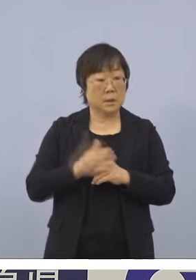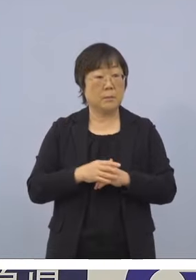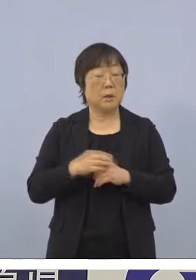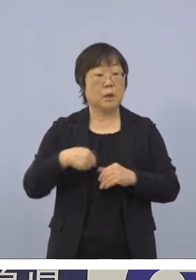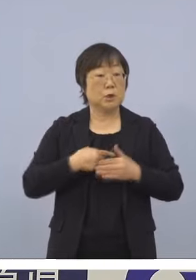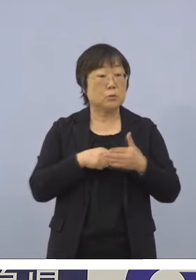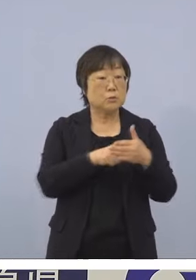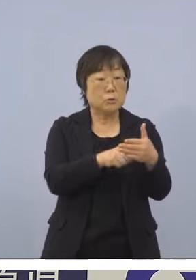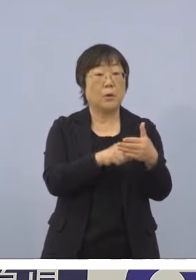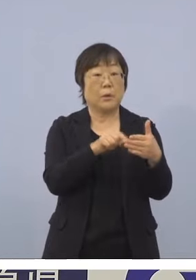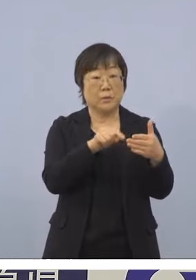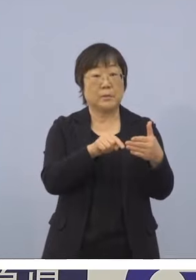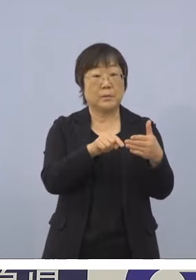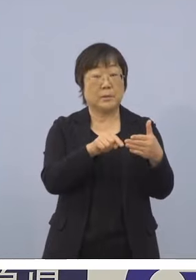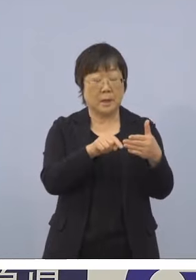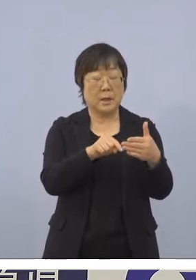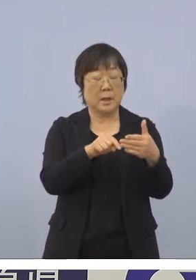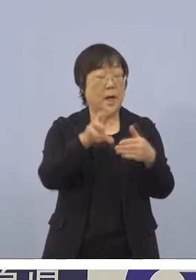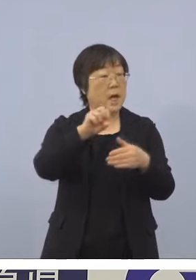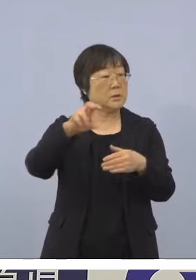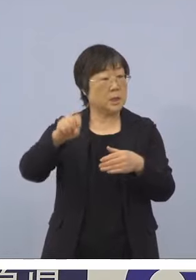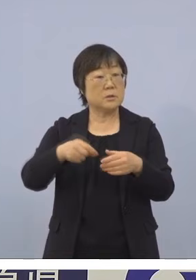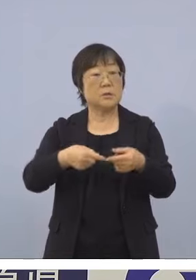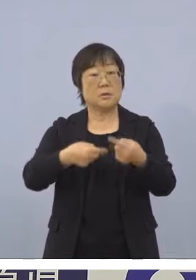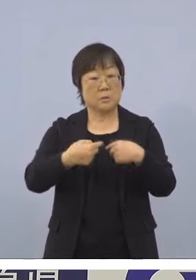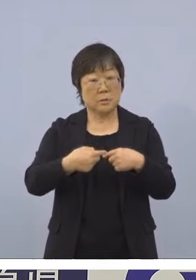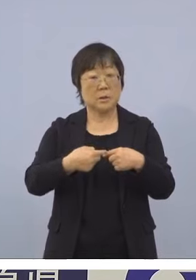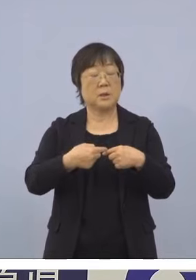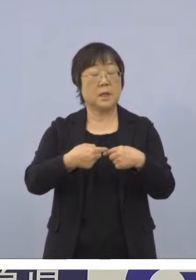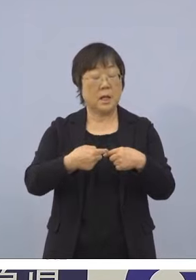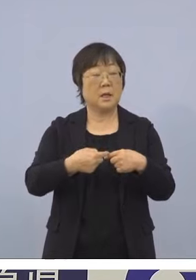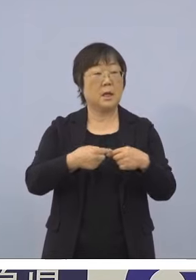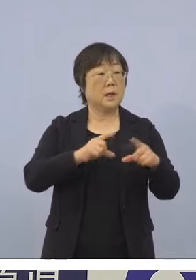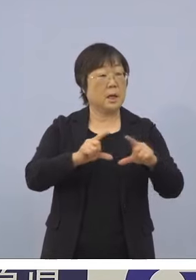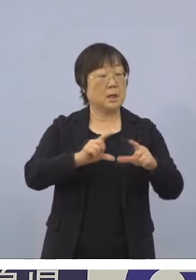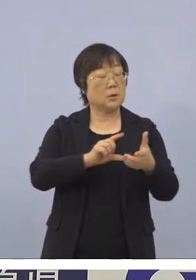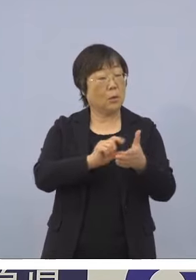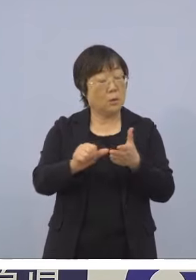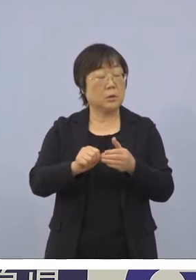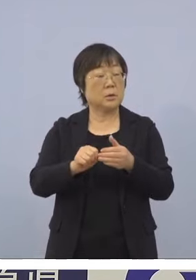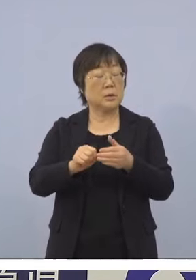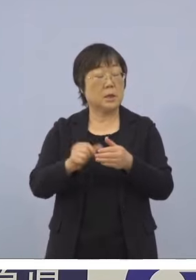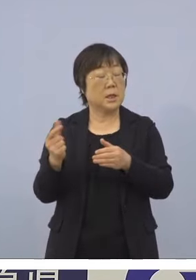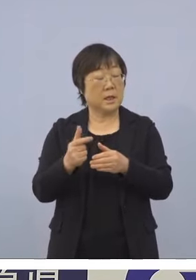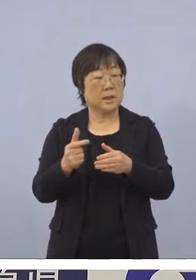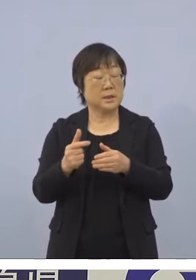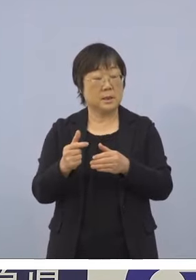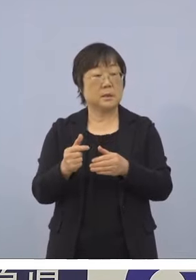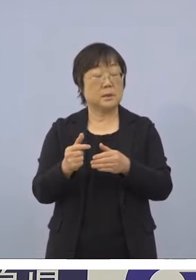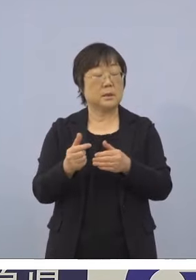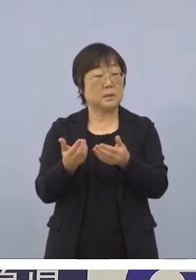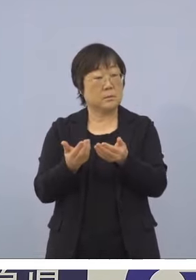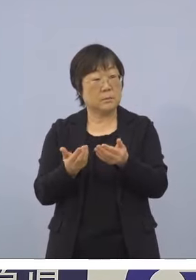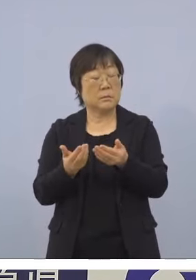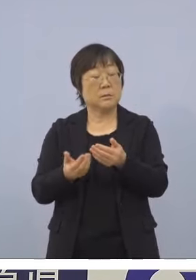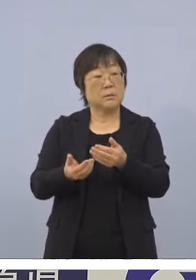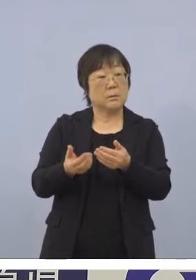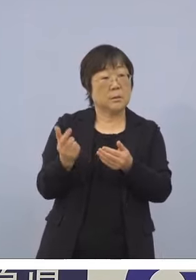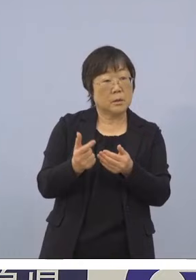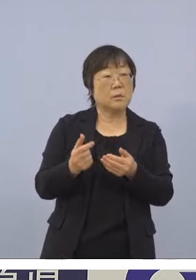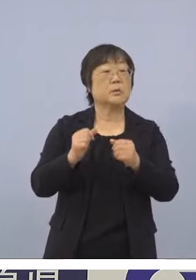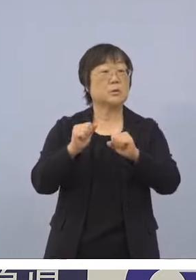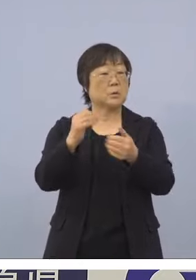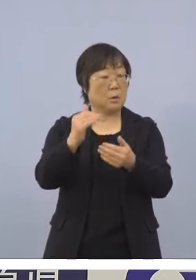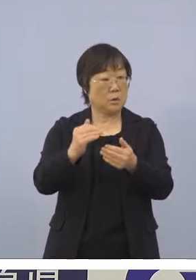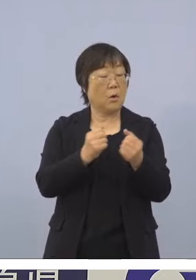助の方、 SNS の加入、耐震診断、そして地域の避難経路の確認、避難誘